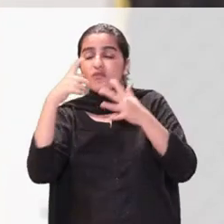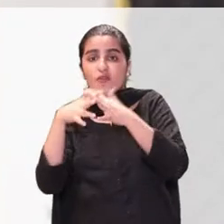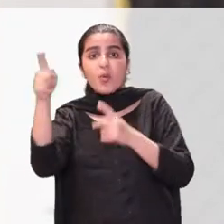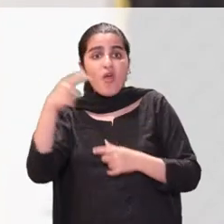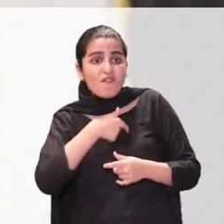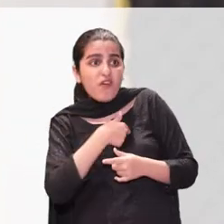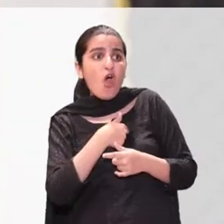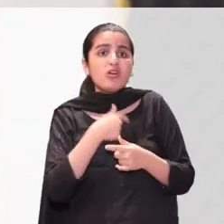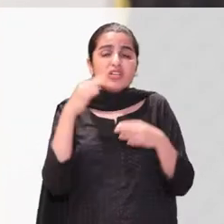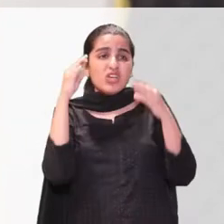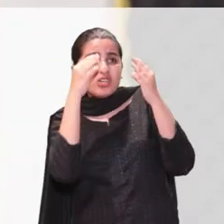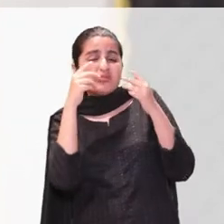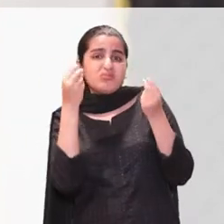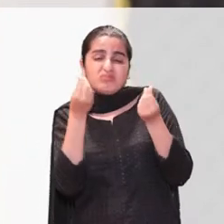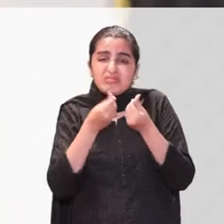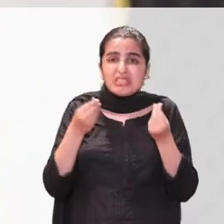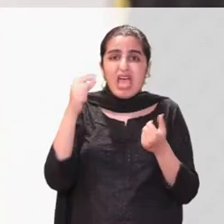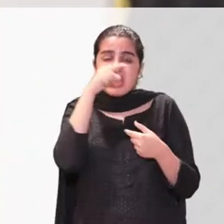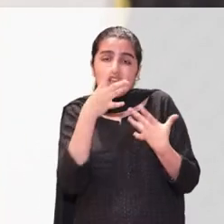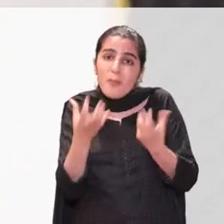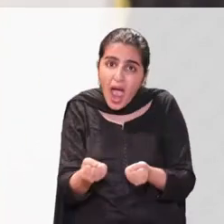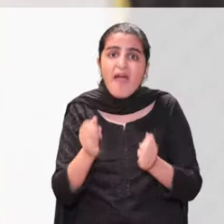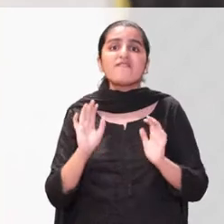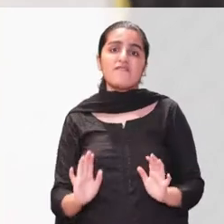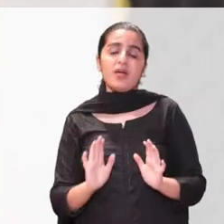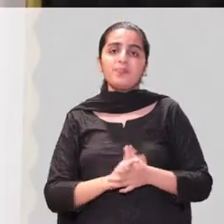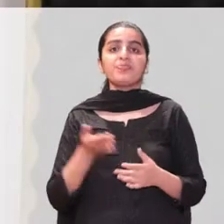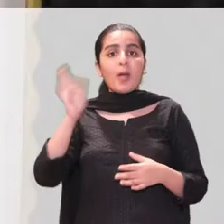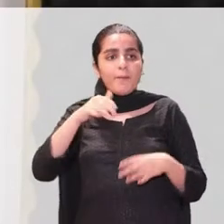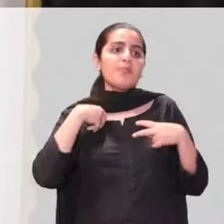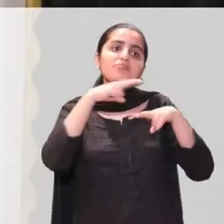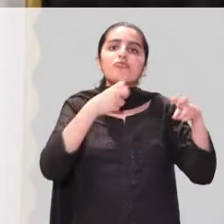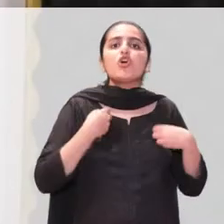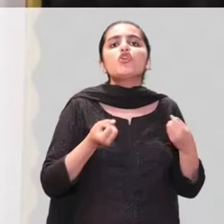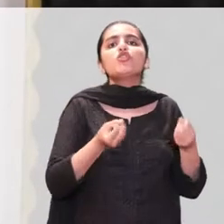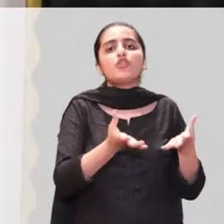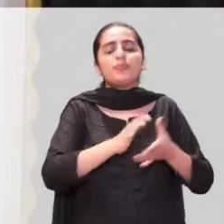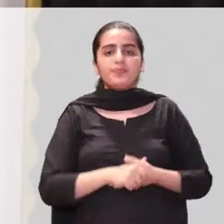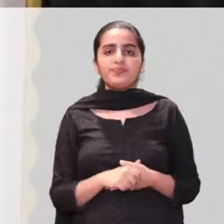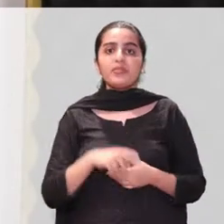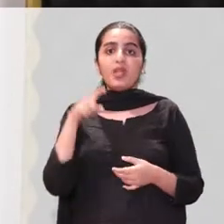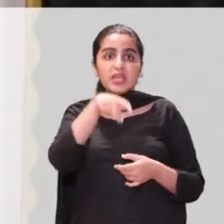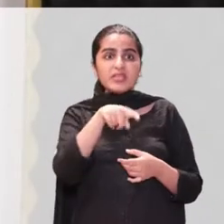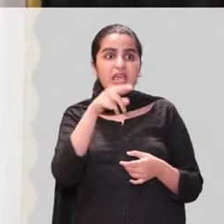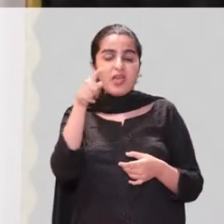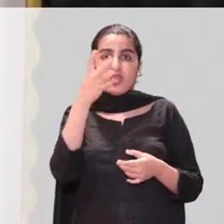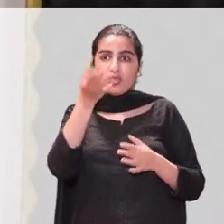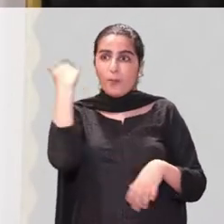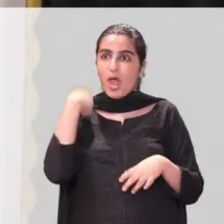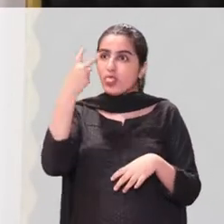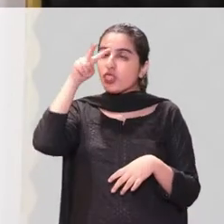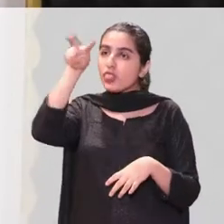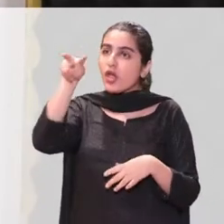तो फिर और आयोजक क्राइम रिपोर्टर आदमी पार्टी मशाल लाइटिंग के अपने पर्सनल